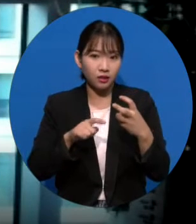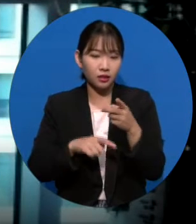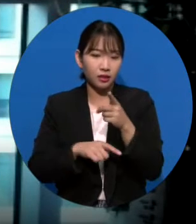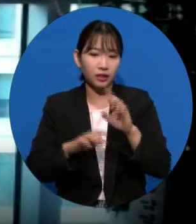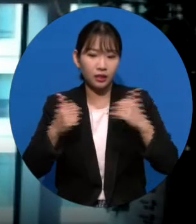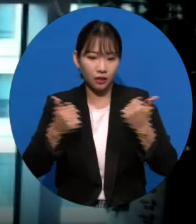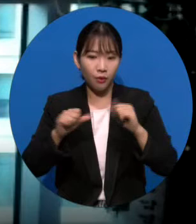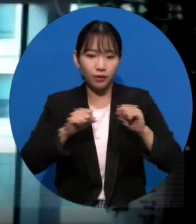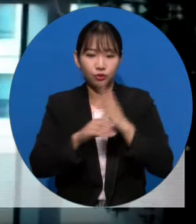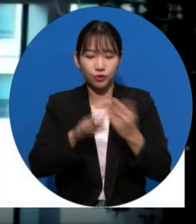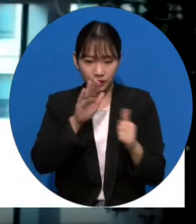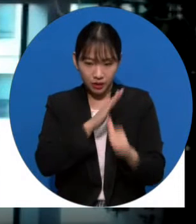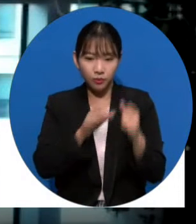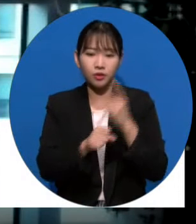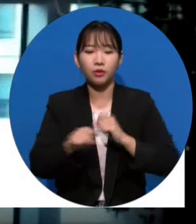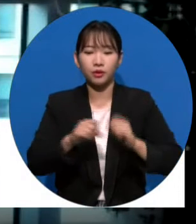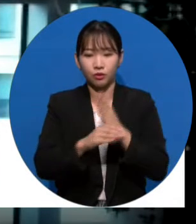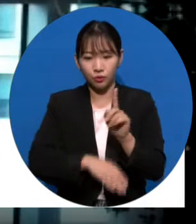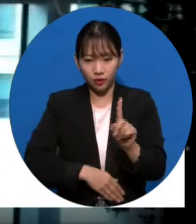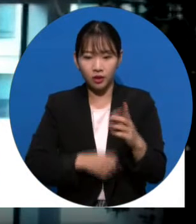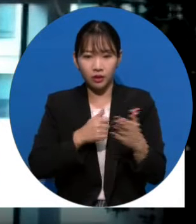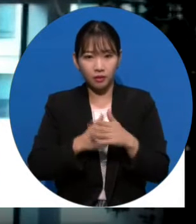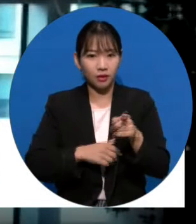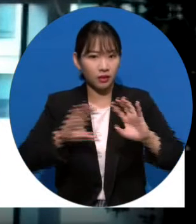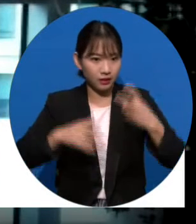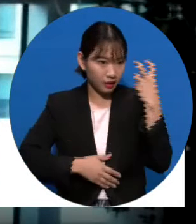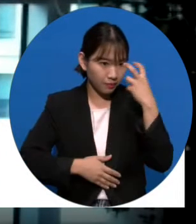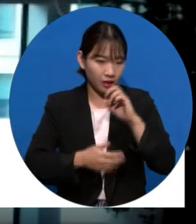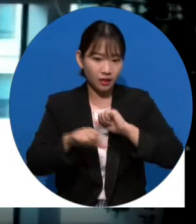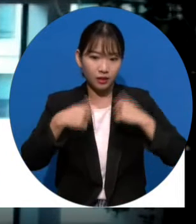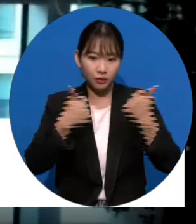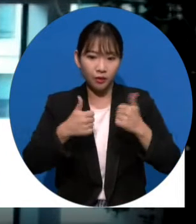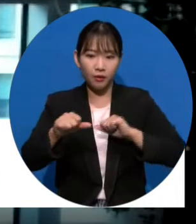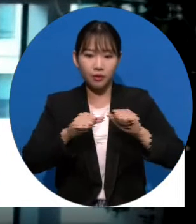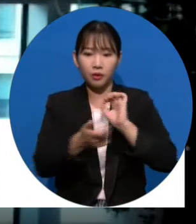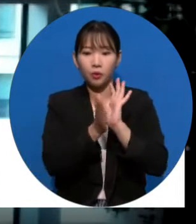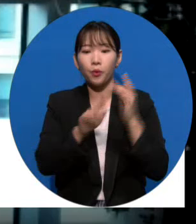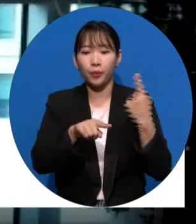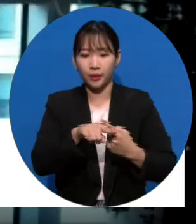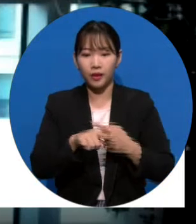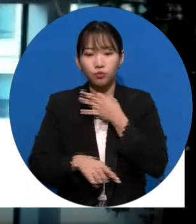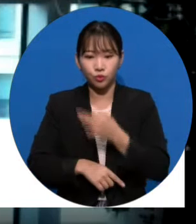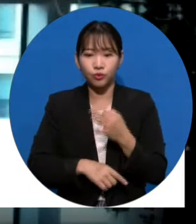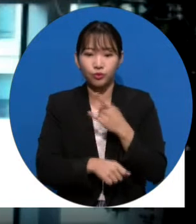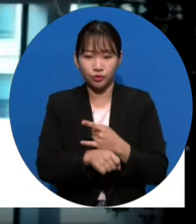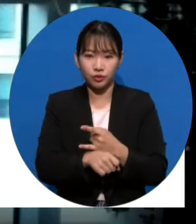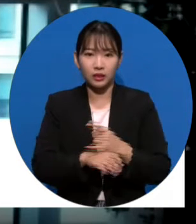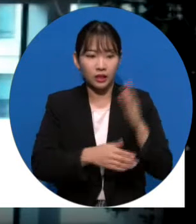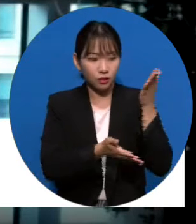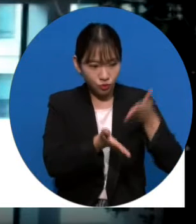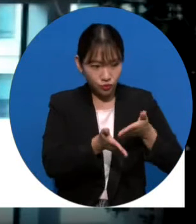대표적인 의정활동 하나입니다. 그래서 국정감사를 의정활동의 꽃이라고 그렇게 이제 표현하기도 하거든요. 언론이나